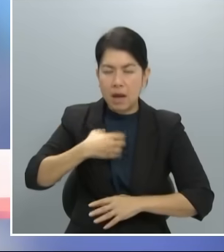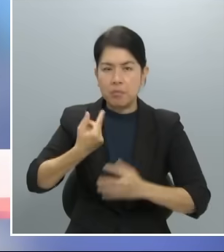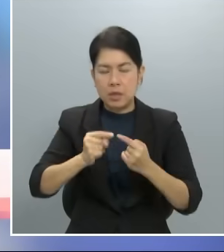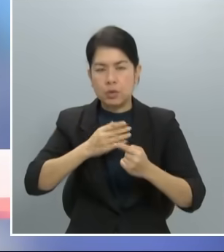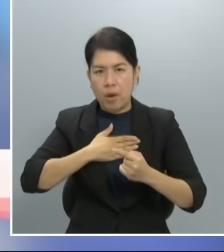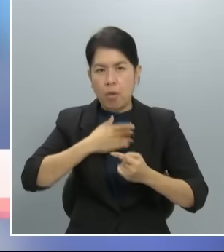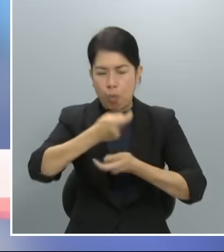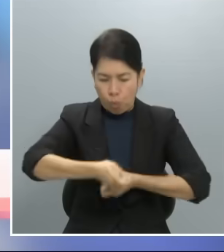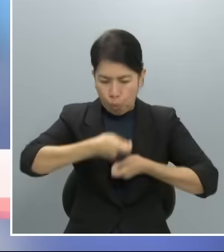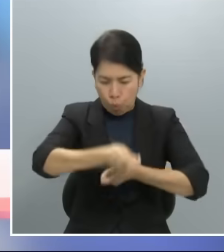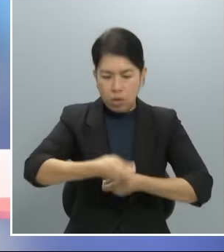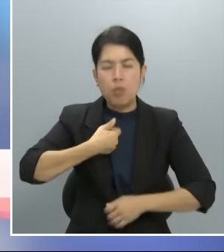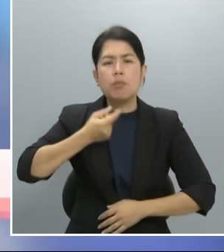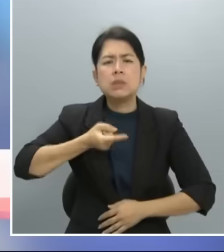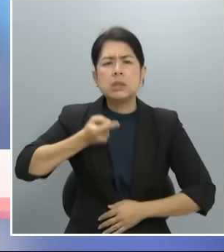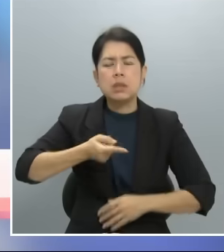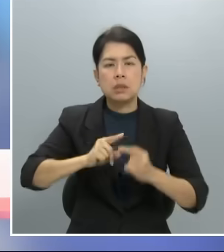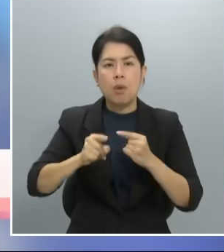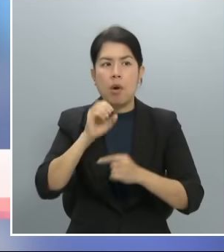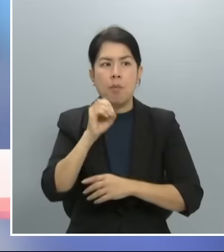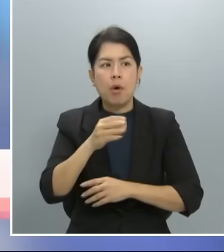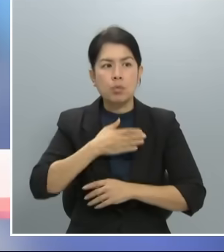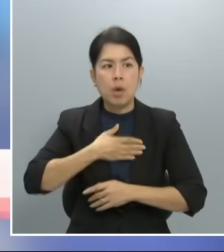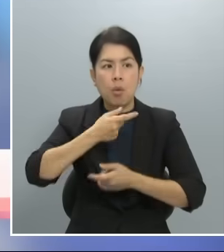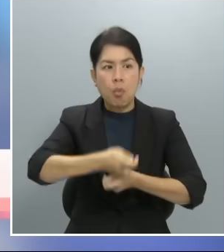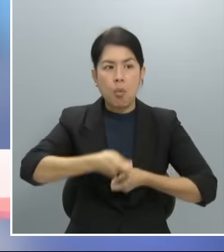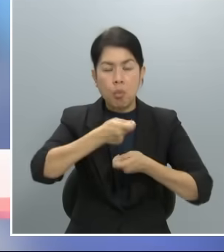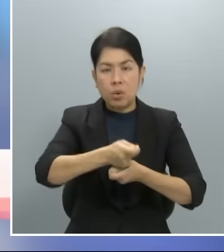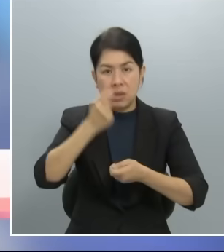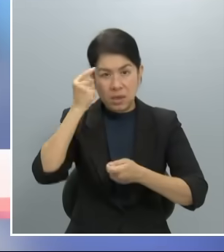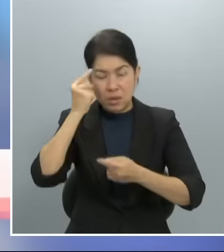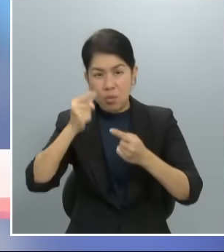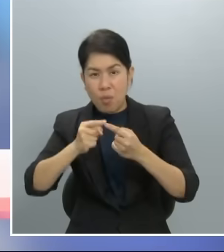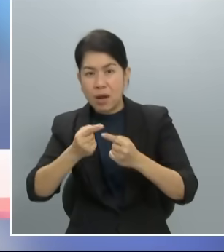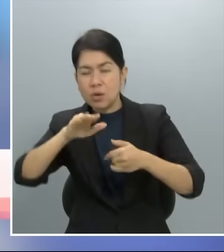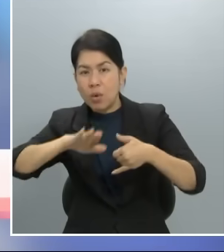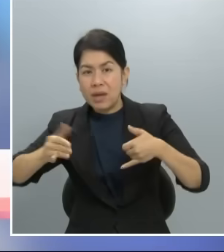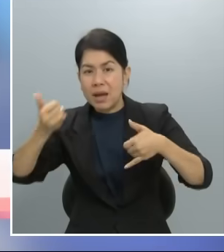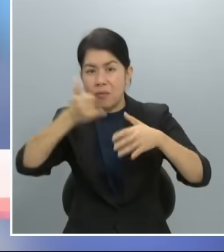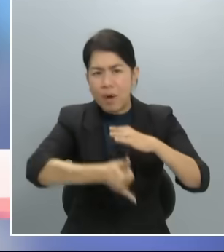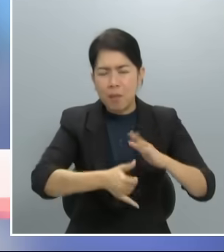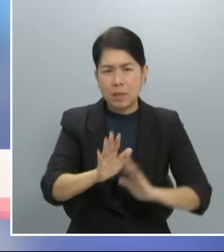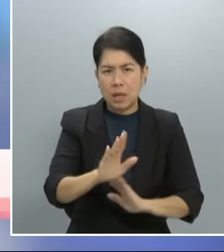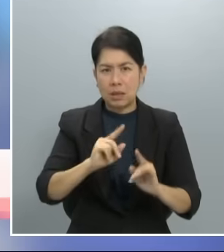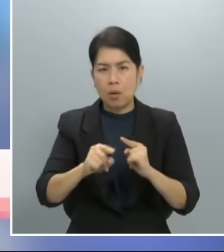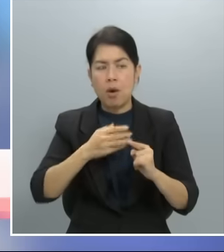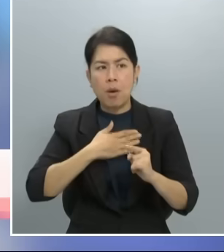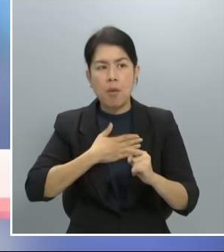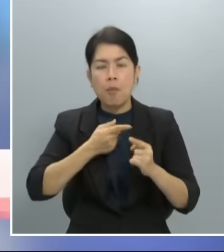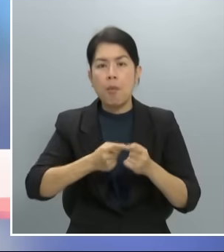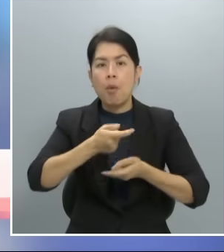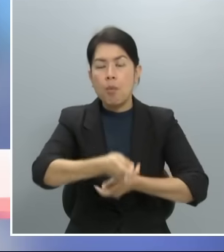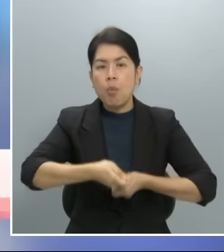จริงแต่บอกผมไม่ได้ต้องการจะเตรียมไว้ฝังเด็กนะแต่ที่ขุดเอาไว้เนี่ยผมขุดดักตัวเงินตัวทอง